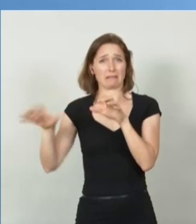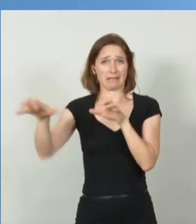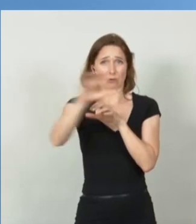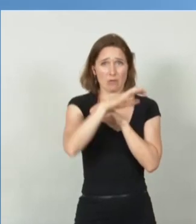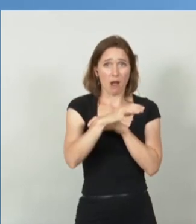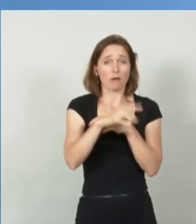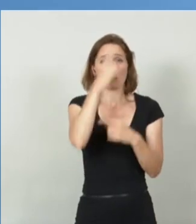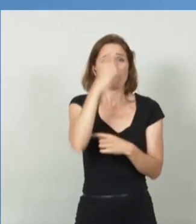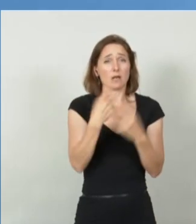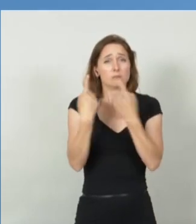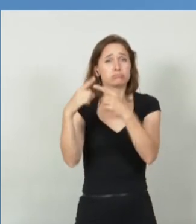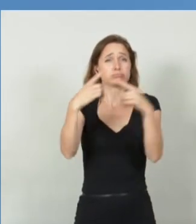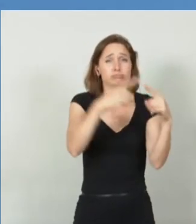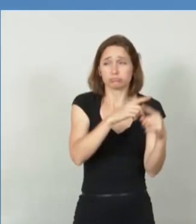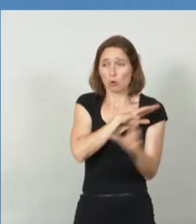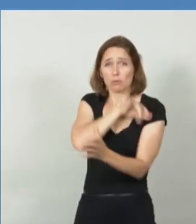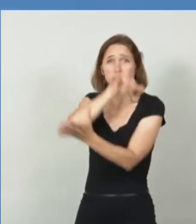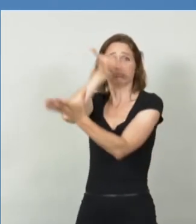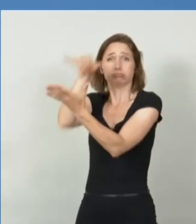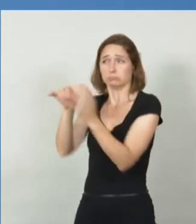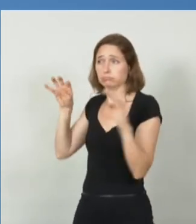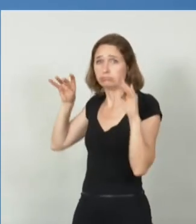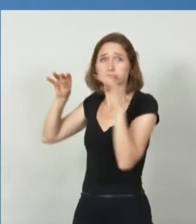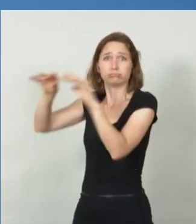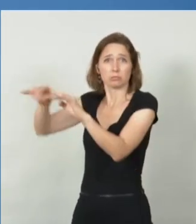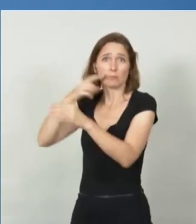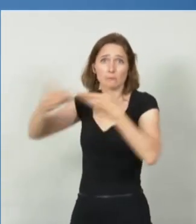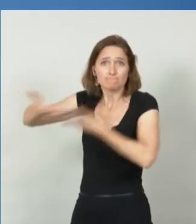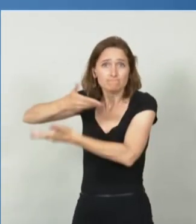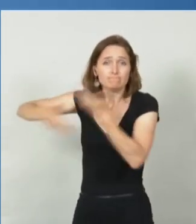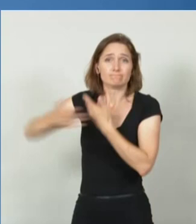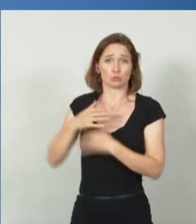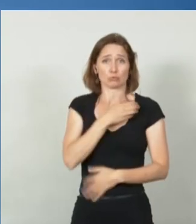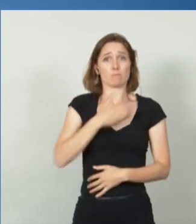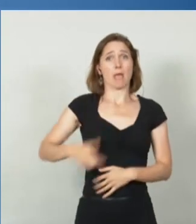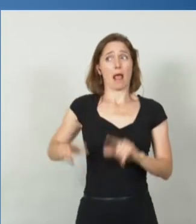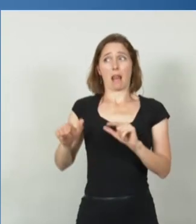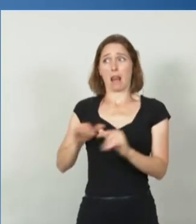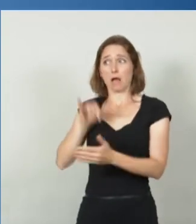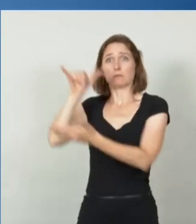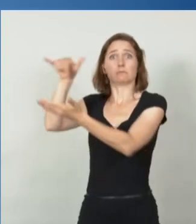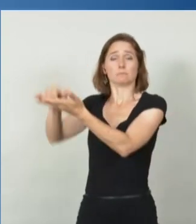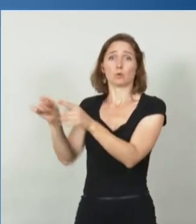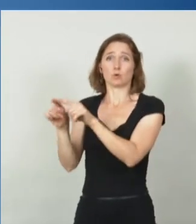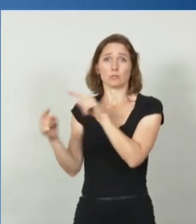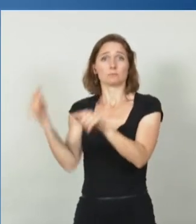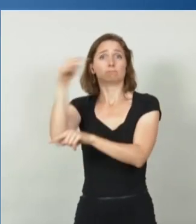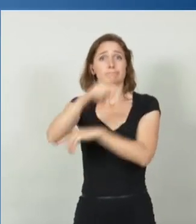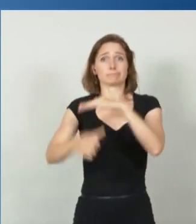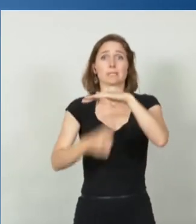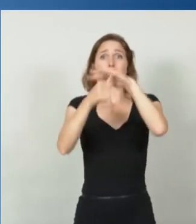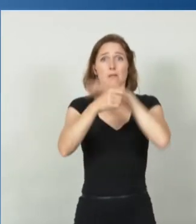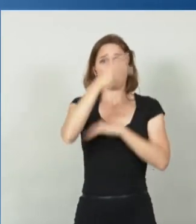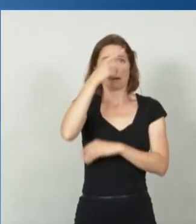est un partenariat avec Bethléem nous étions présents le maire était présent à Ramallah est le maire ensuite s'est rendu à Tel Aviv notamment donc en